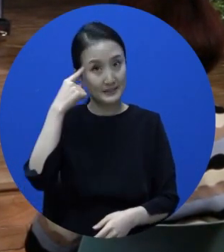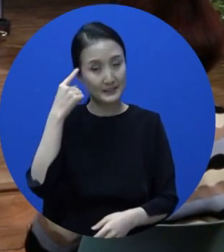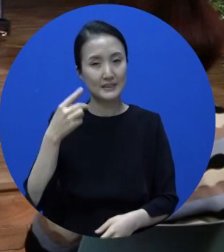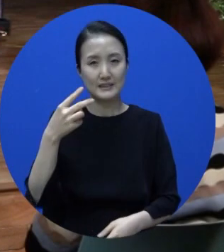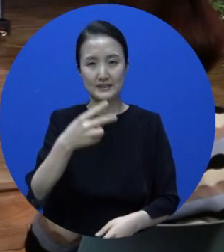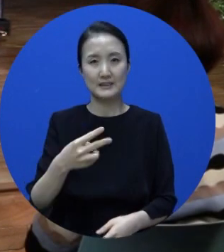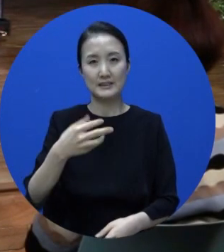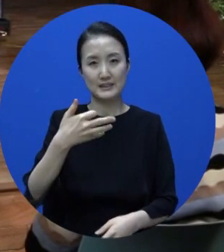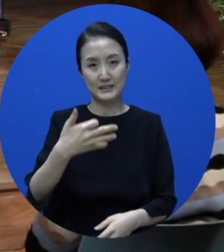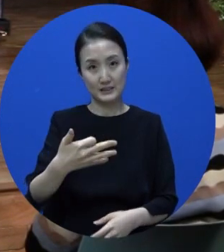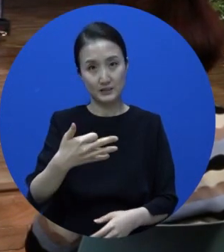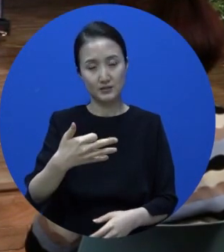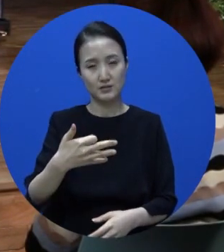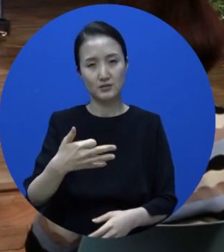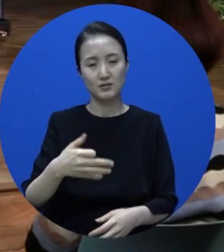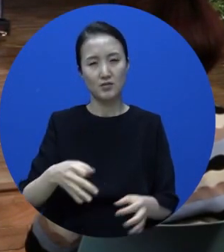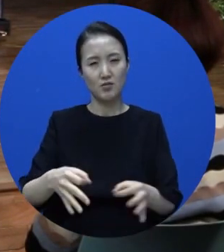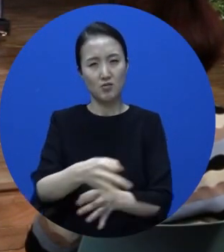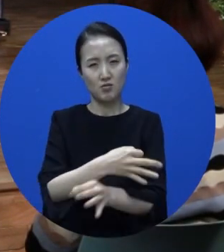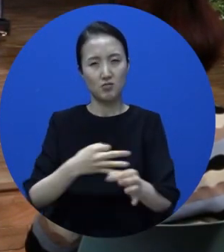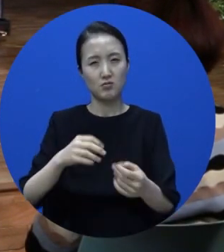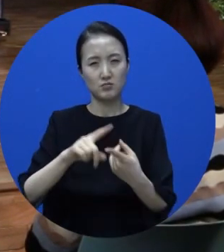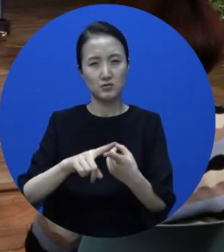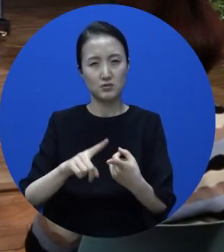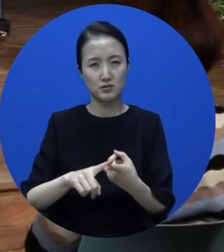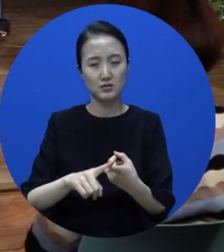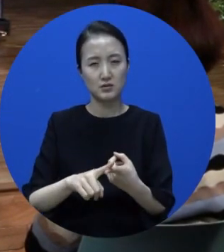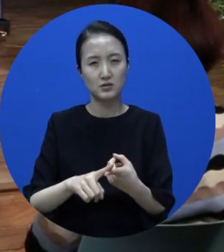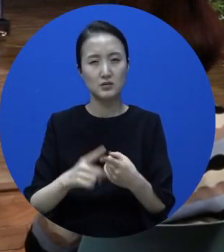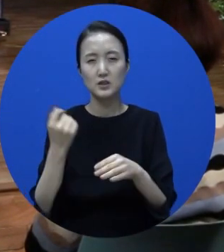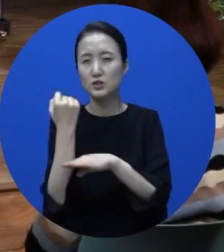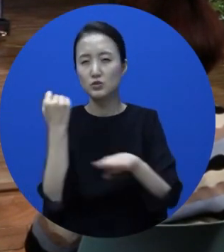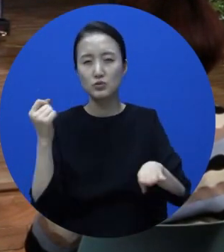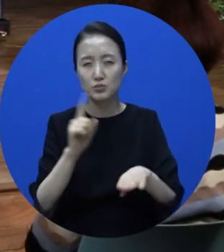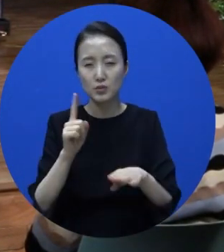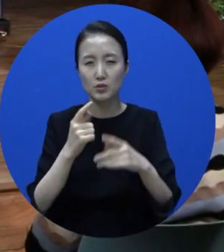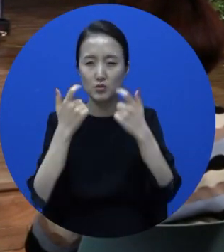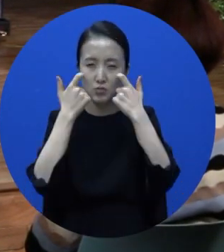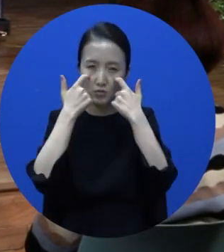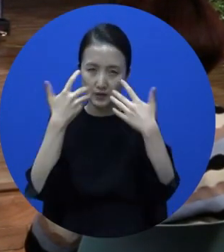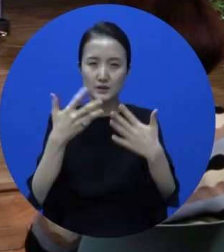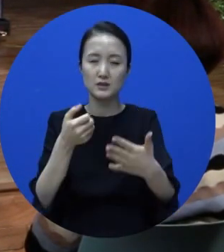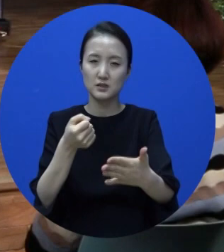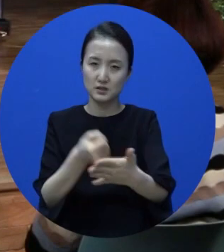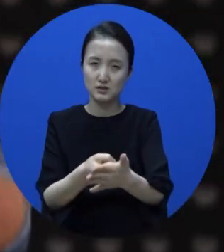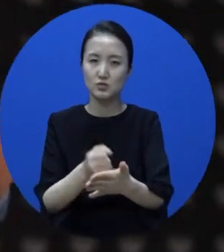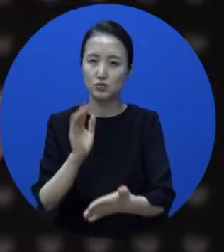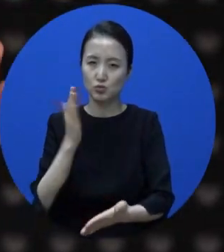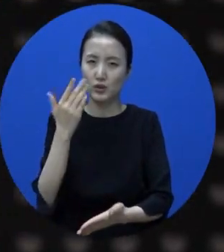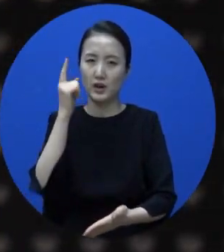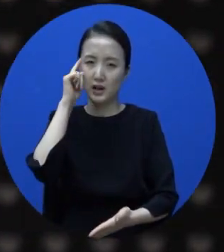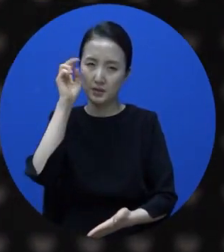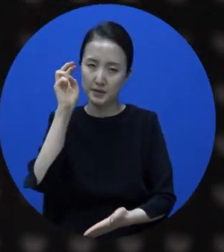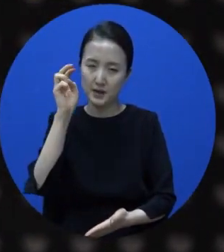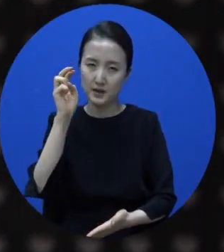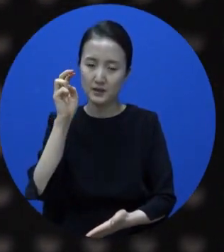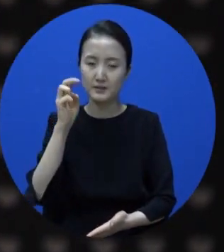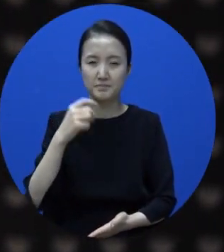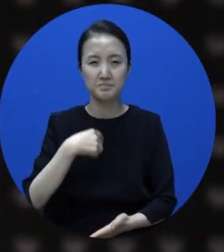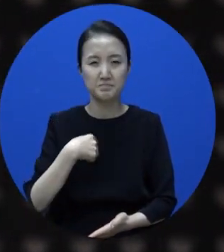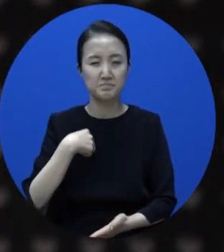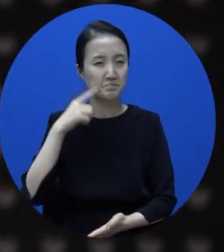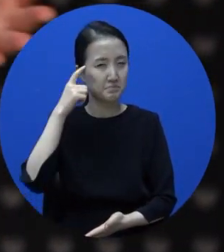점 확정되는 시점 해서 결정 점이 라는 표현을 썼습니다 그래서 제가 뭐 질문 한번